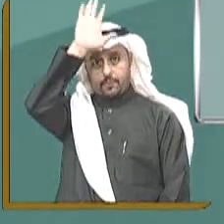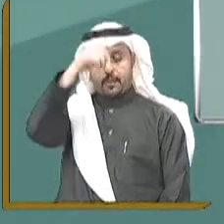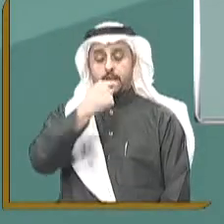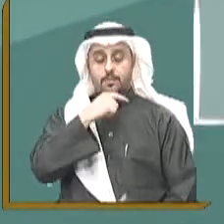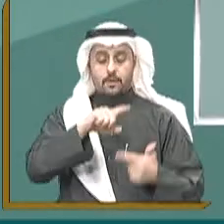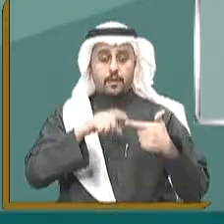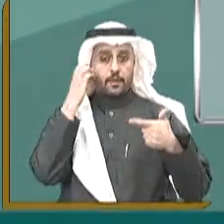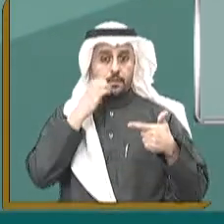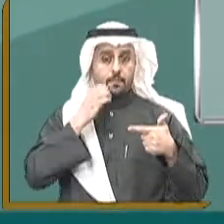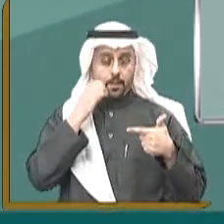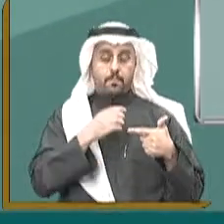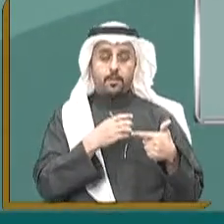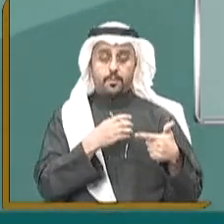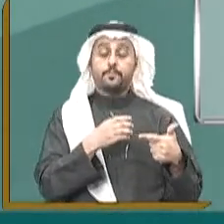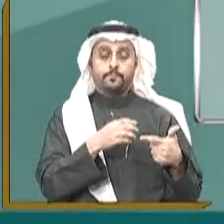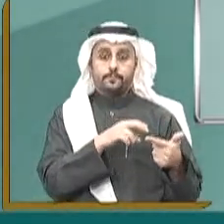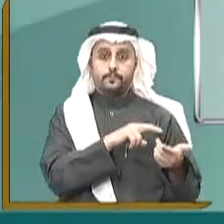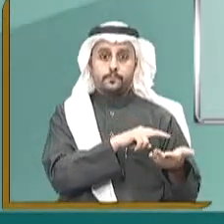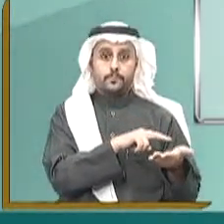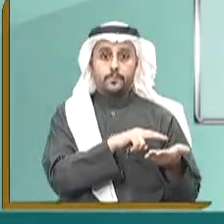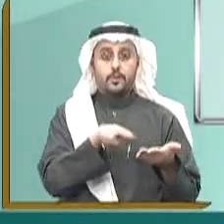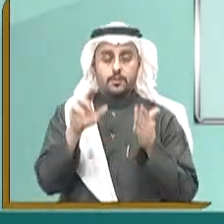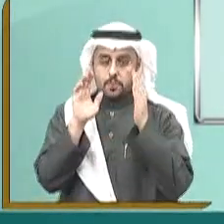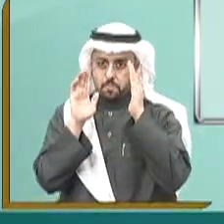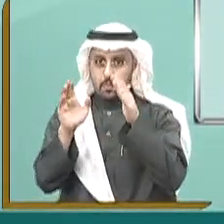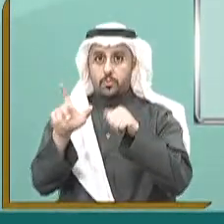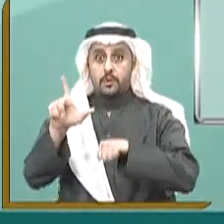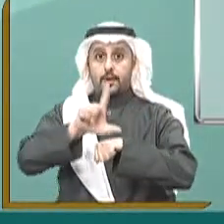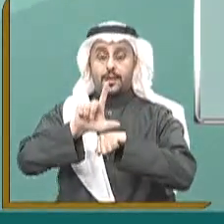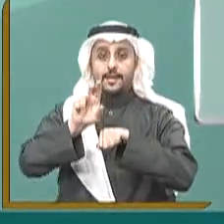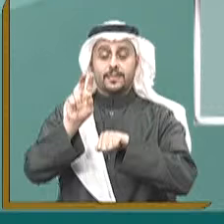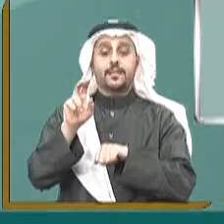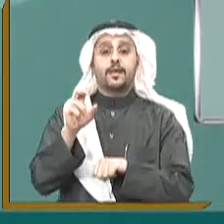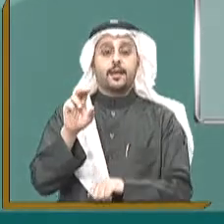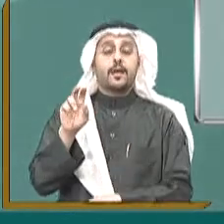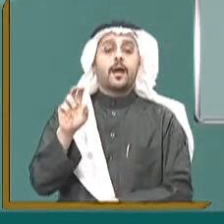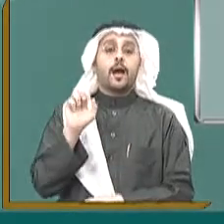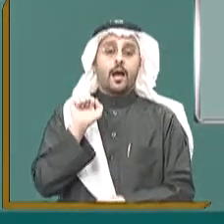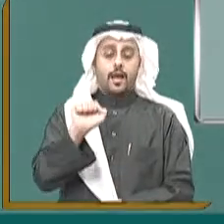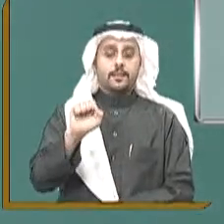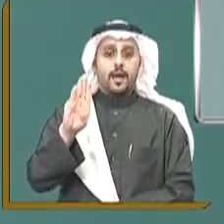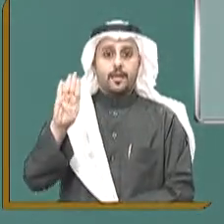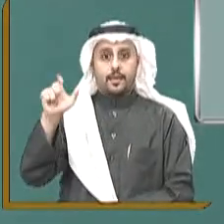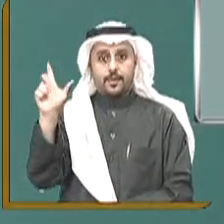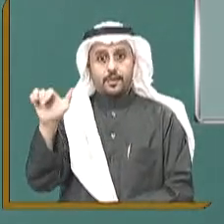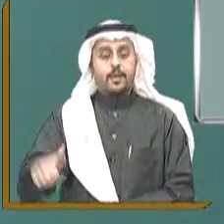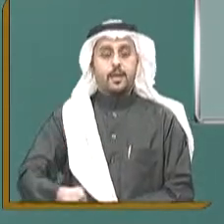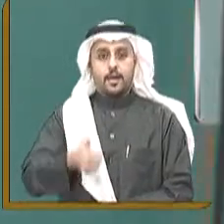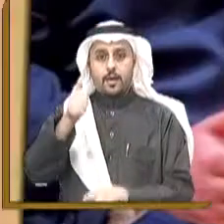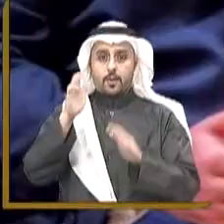خادم الحرمين الشريفين وسمو ولي العهد يهنئان رئيس كينيا بذكرى استقلال بلاده.